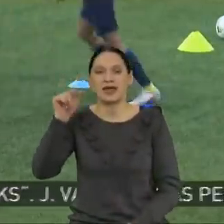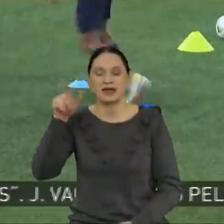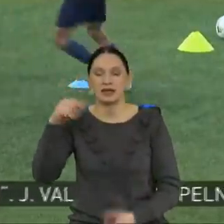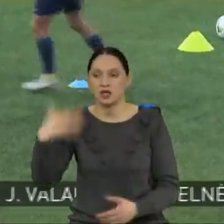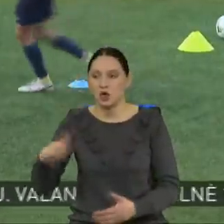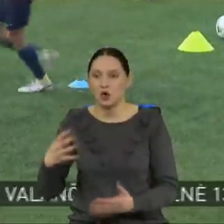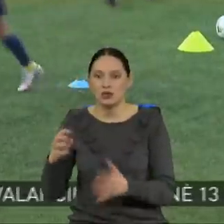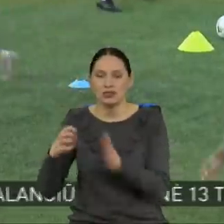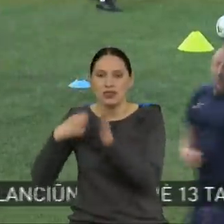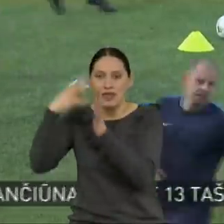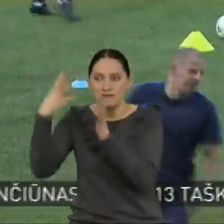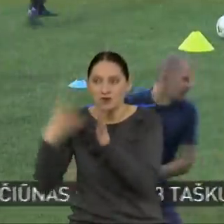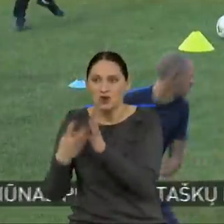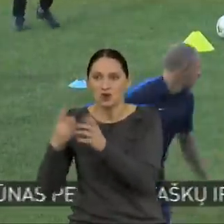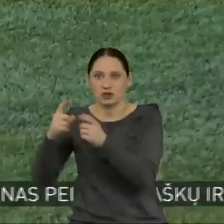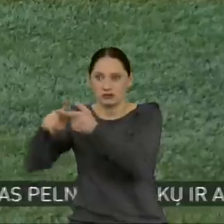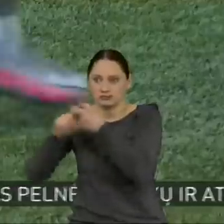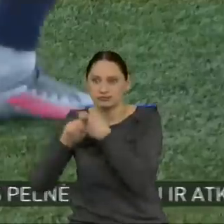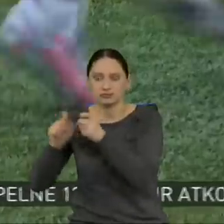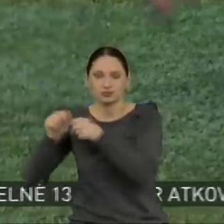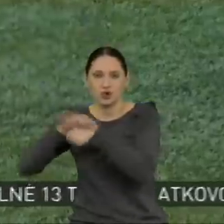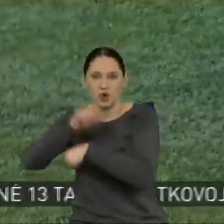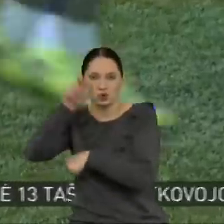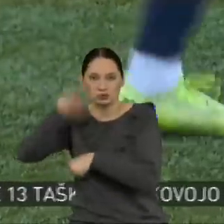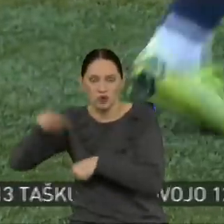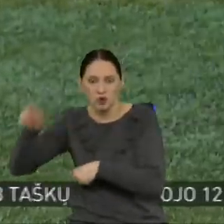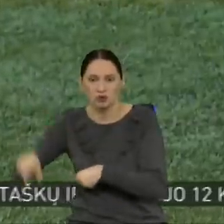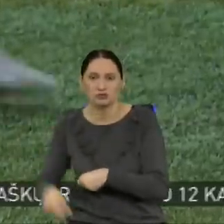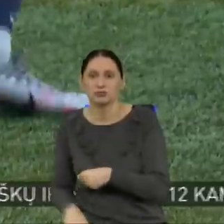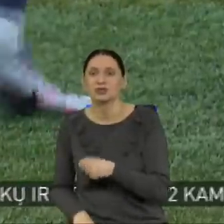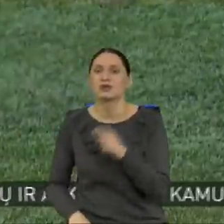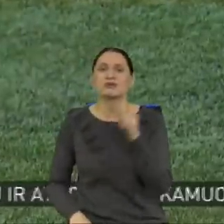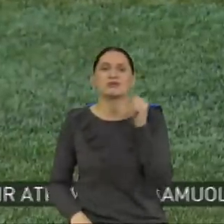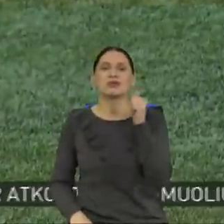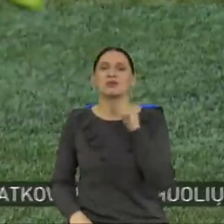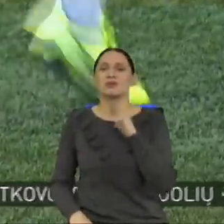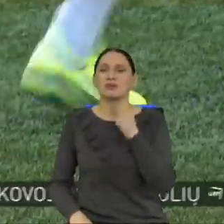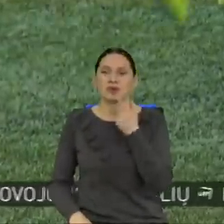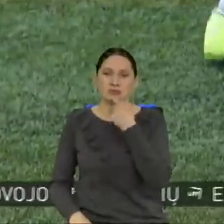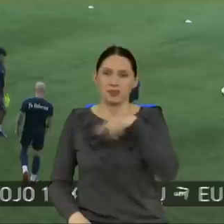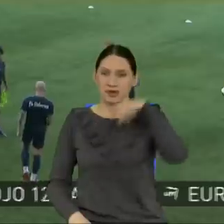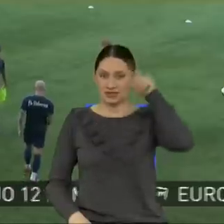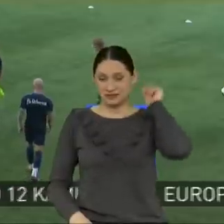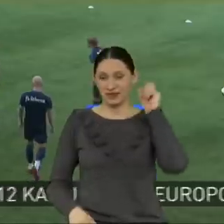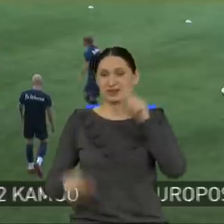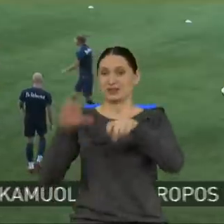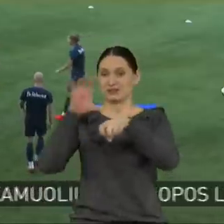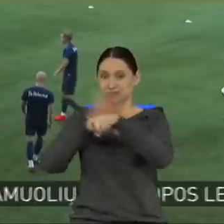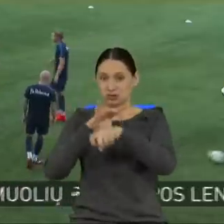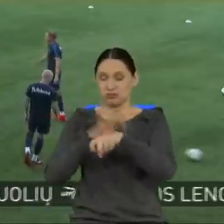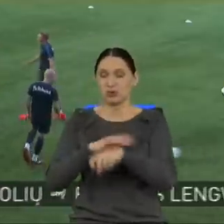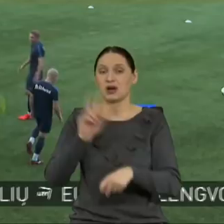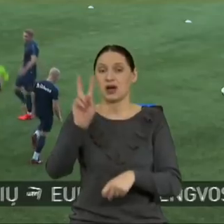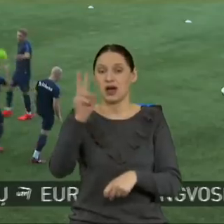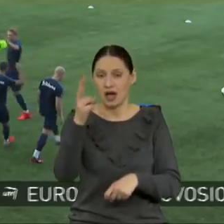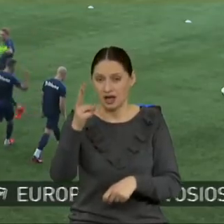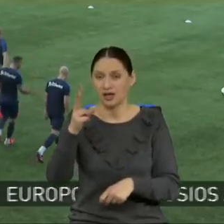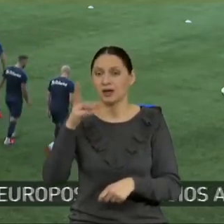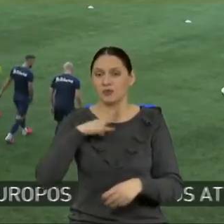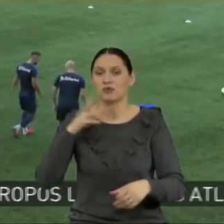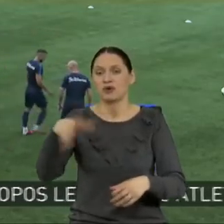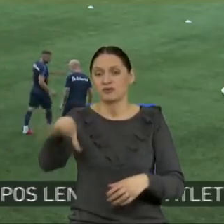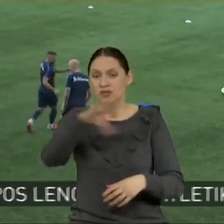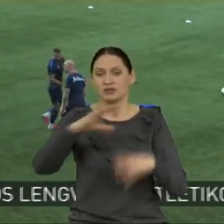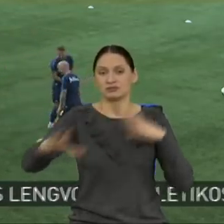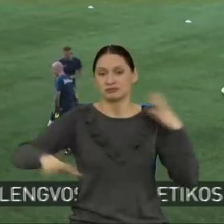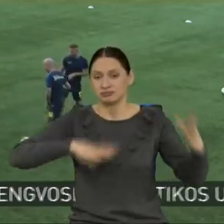patvirtinta 19 atvejų. Primename, kad pirmieji atvejai klube fiksuoti praėjusią savaitę, bet dar antradienį riteriai treniravosi